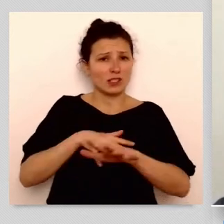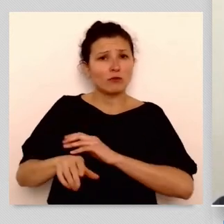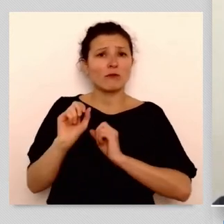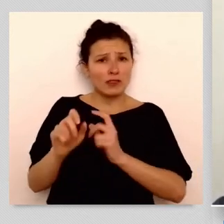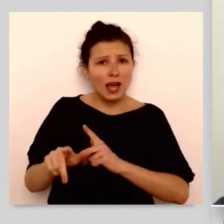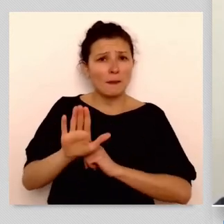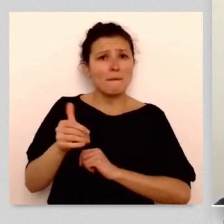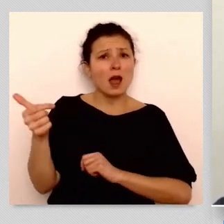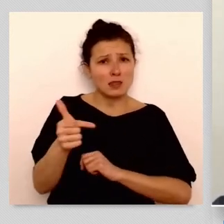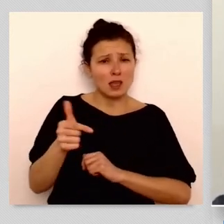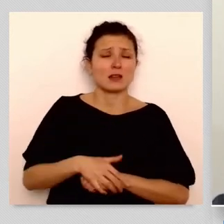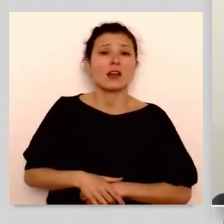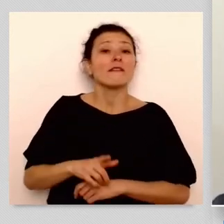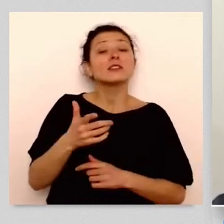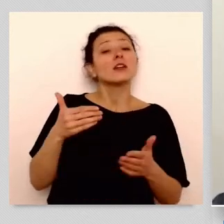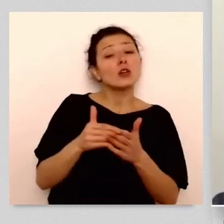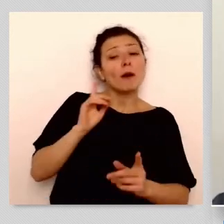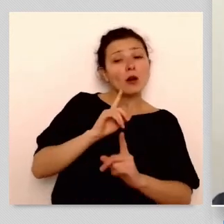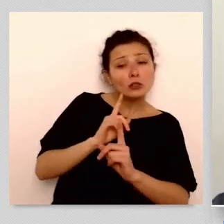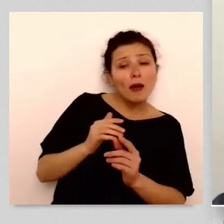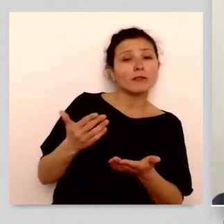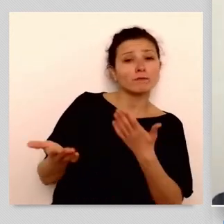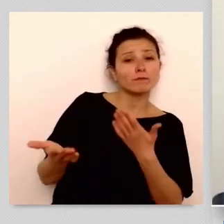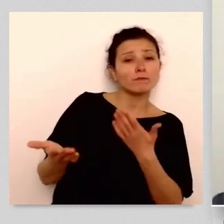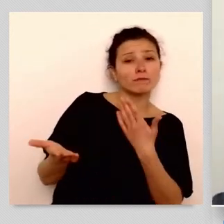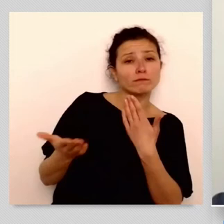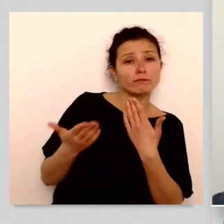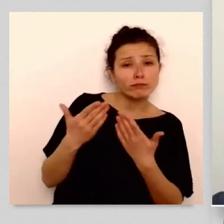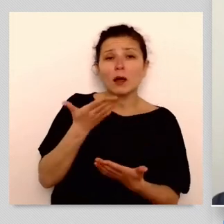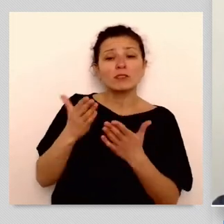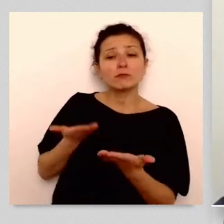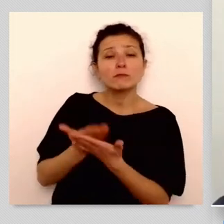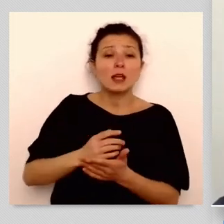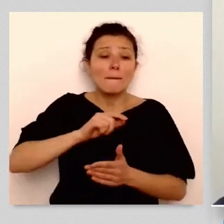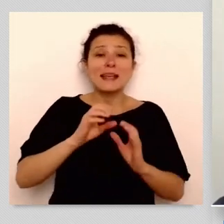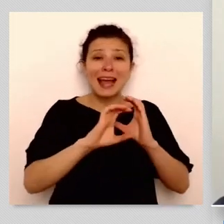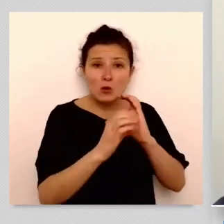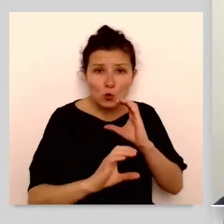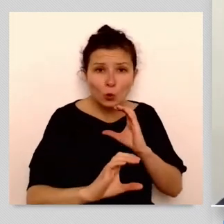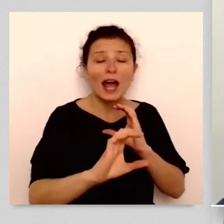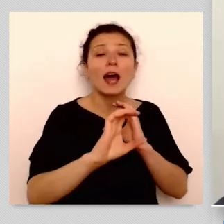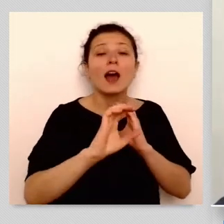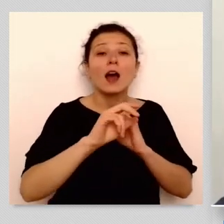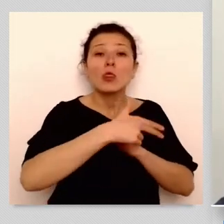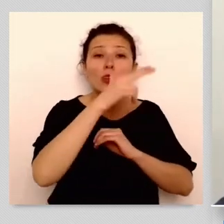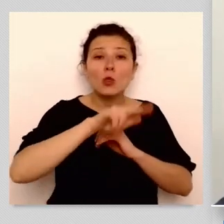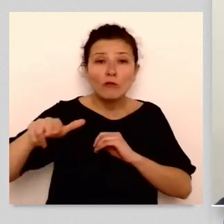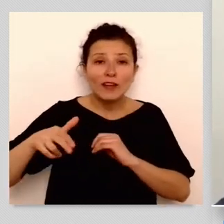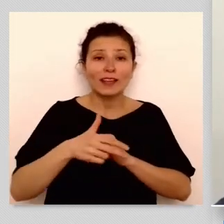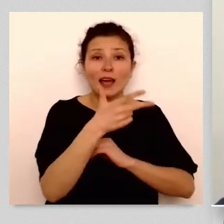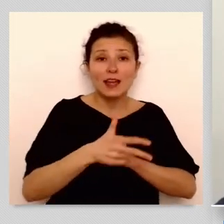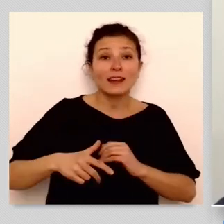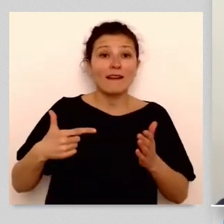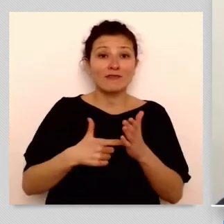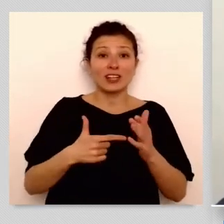im propozycje. Myśmy również tą rurę z Norwegii i Danii w 2001